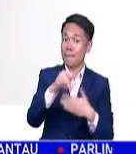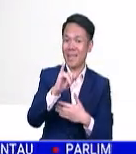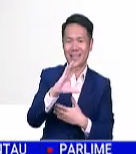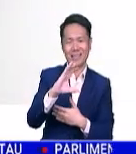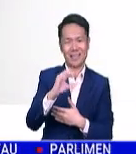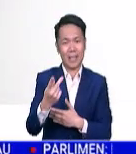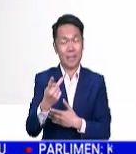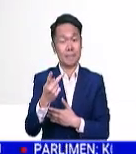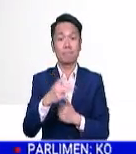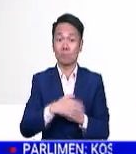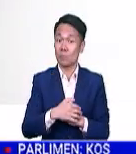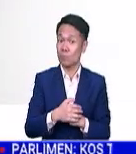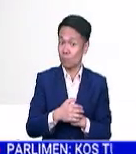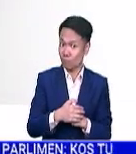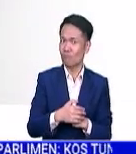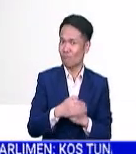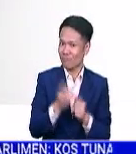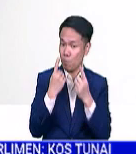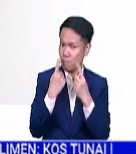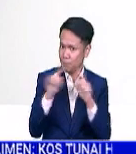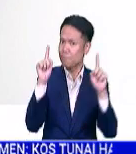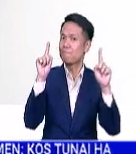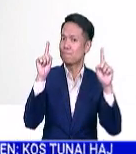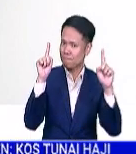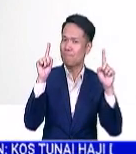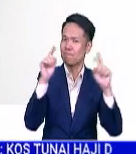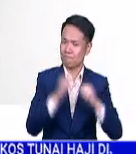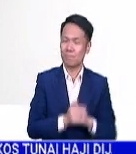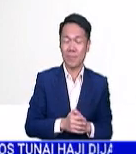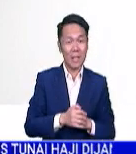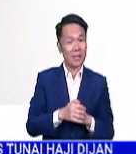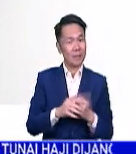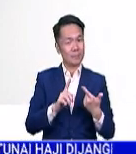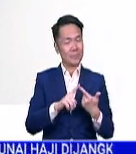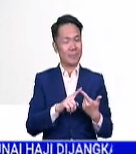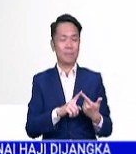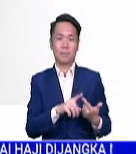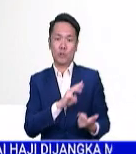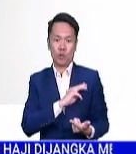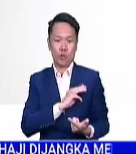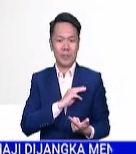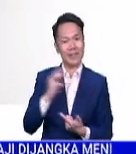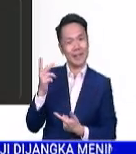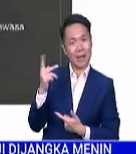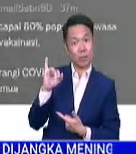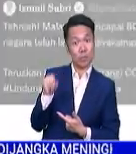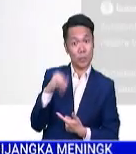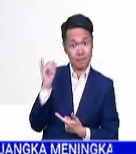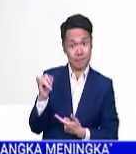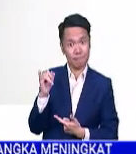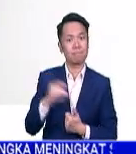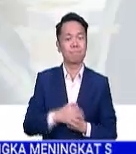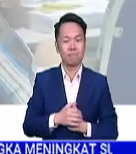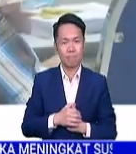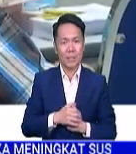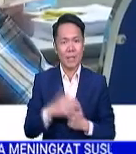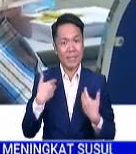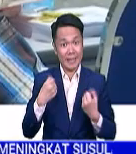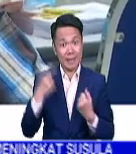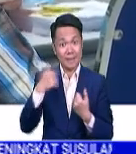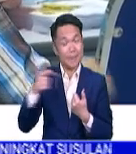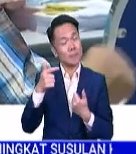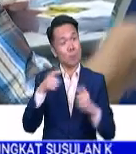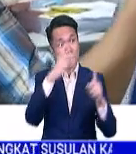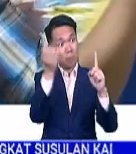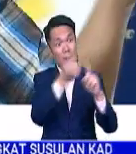PICK atas kejayaan tersebut. Dalam pada itu, Menteri Kesihatan Khairi Jamaluddin turut menyatakan sasaran 80%